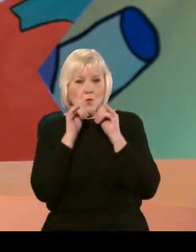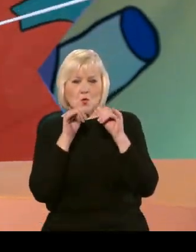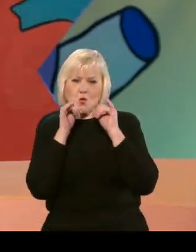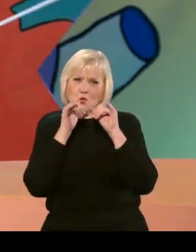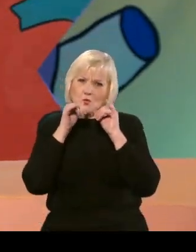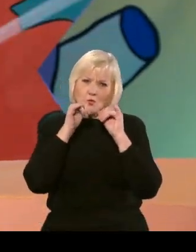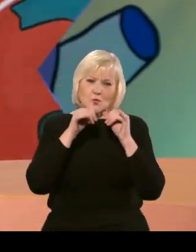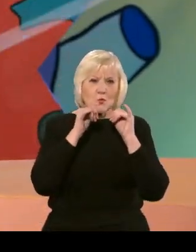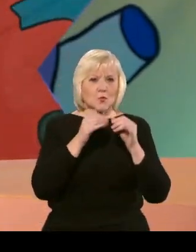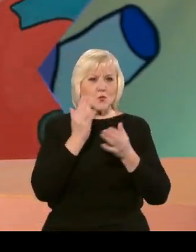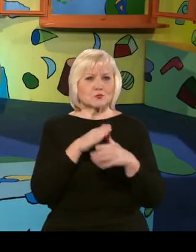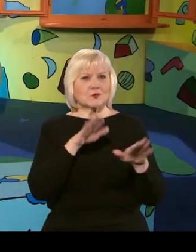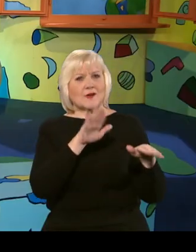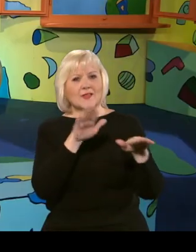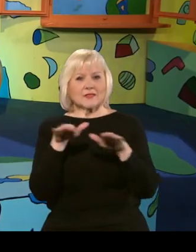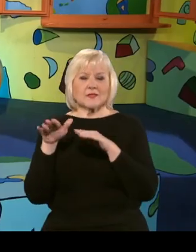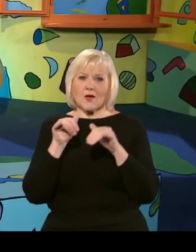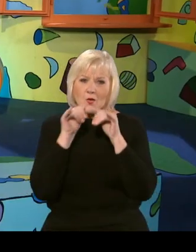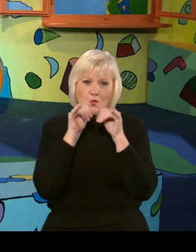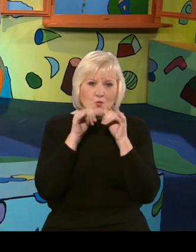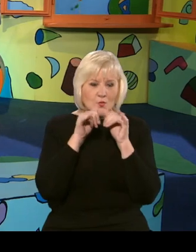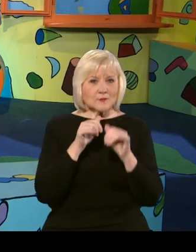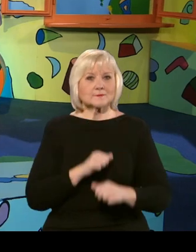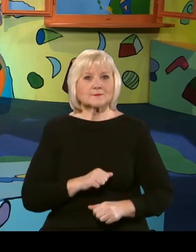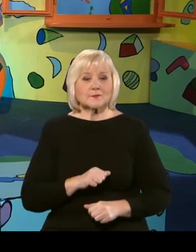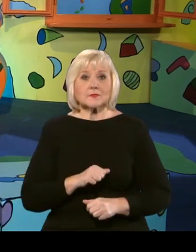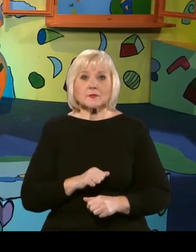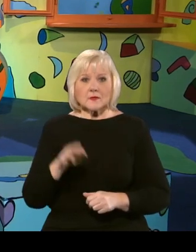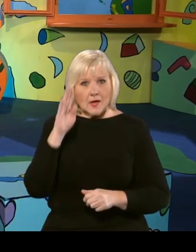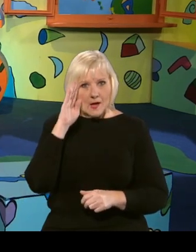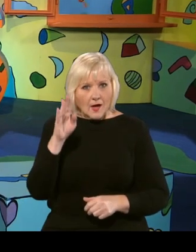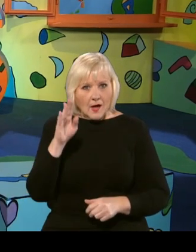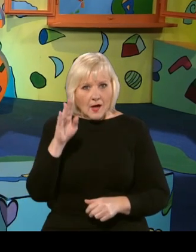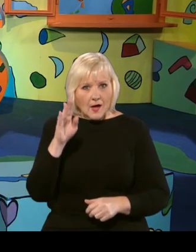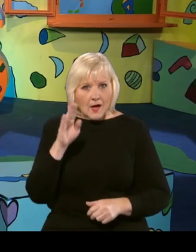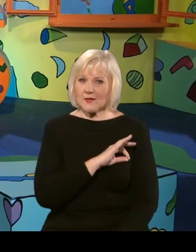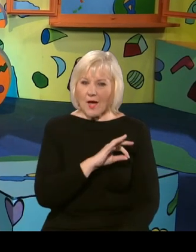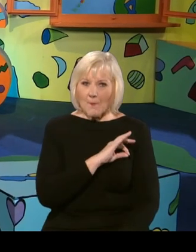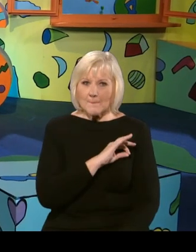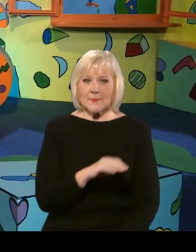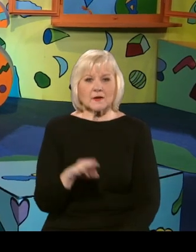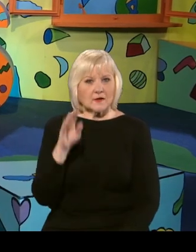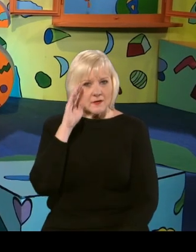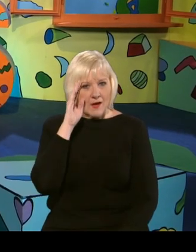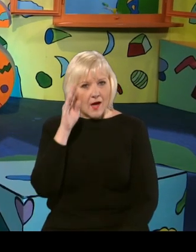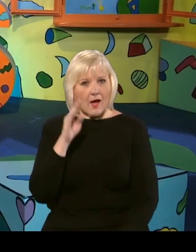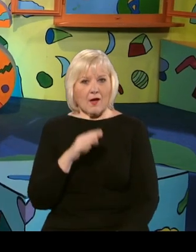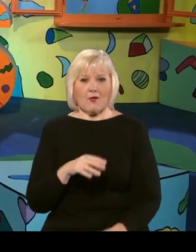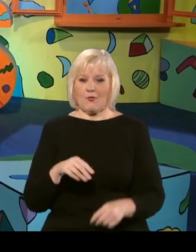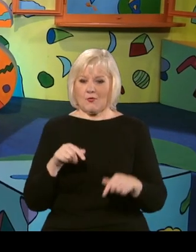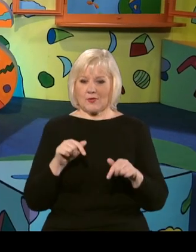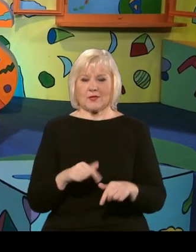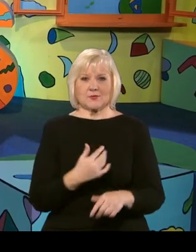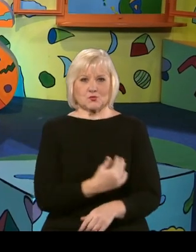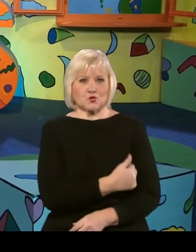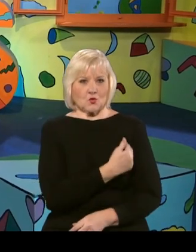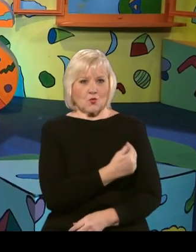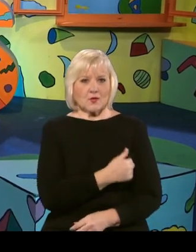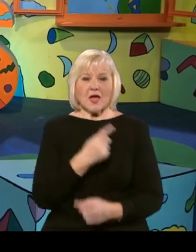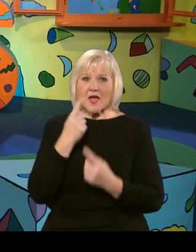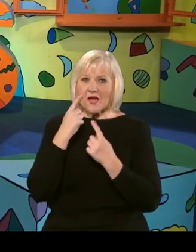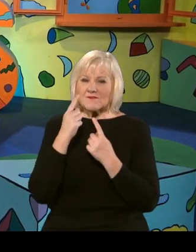tadadá, toto lítá, toto lítá. Je, ahoj, ahoj kamarádi, ahoj v naší školce. Podívejte,